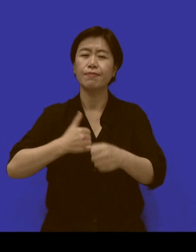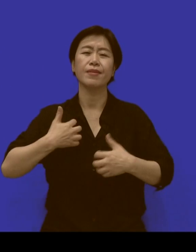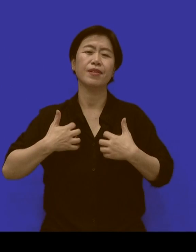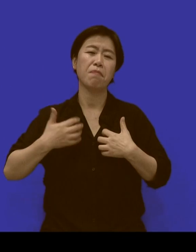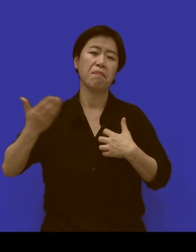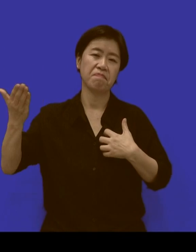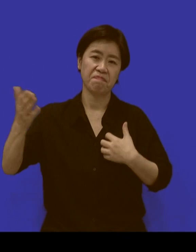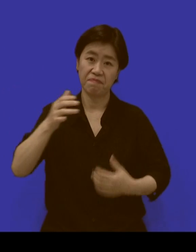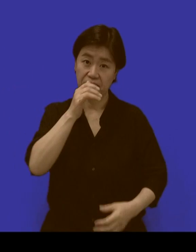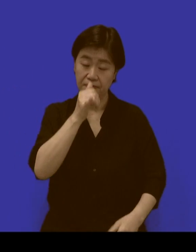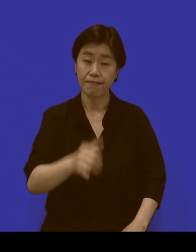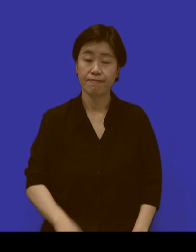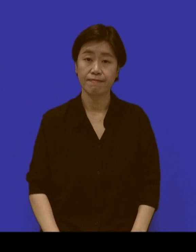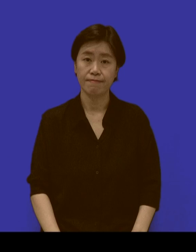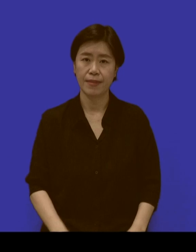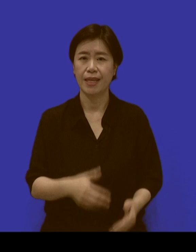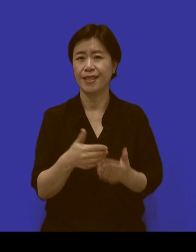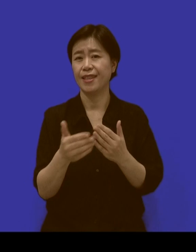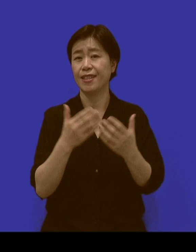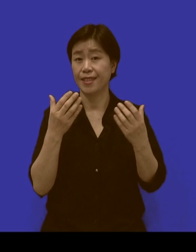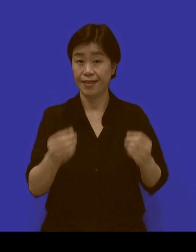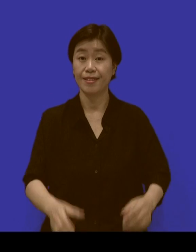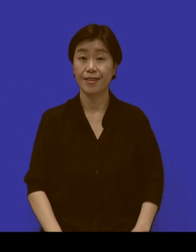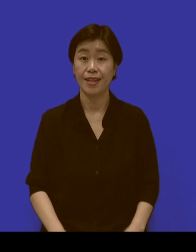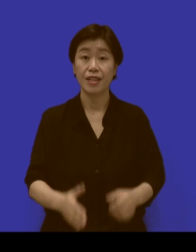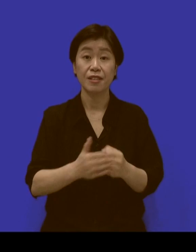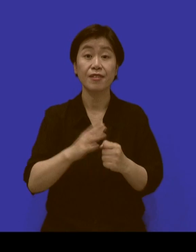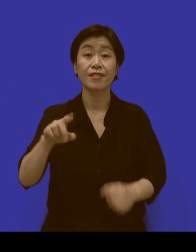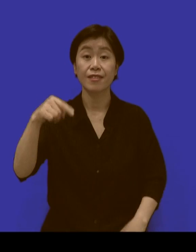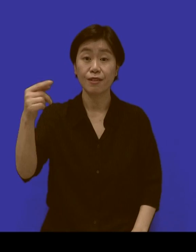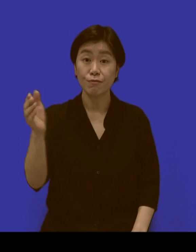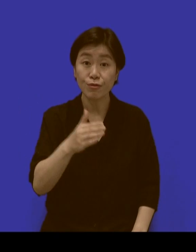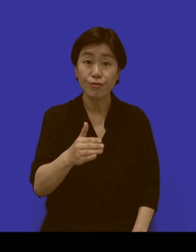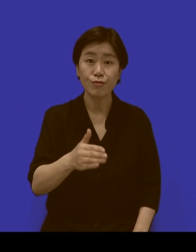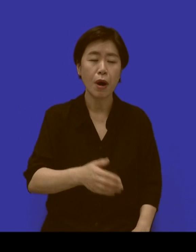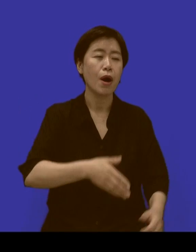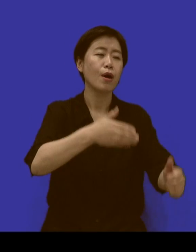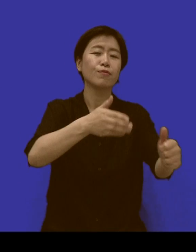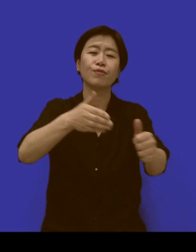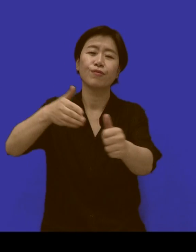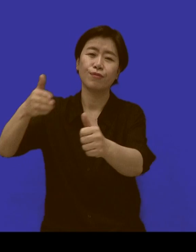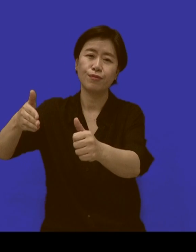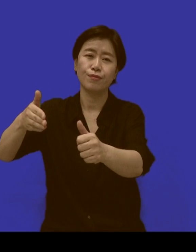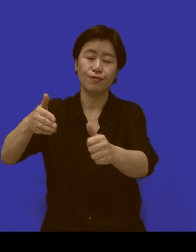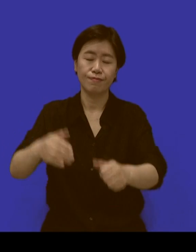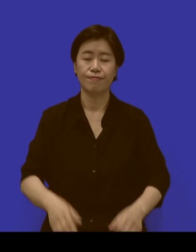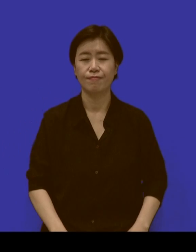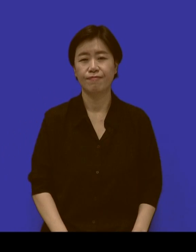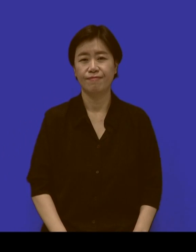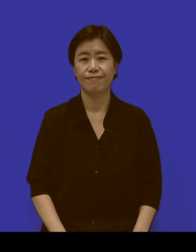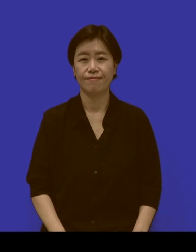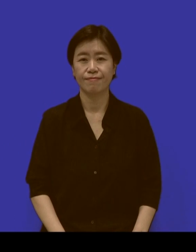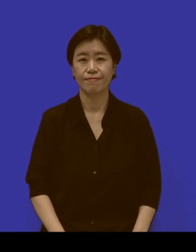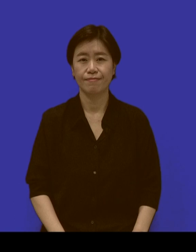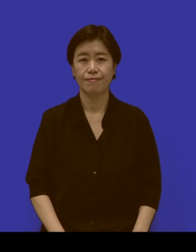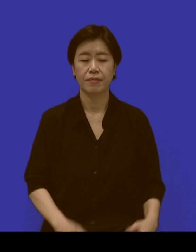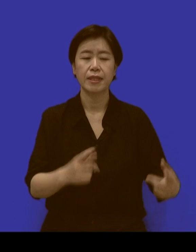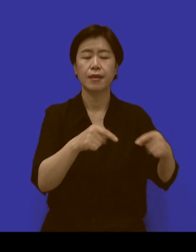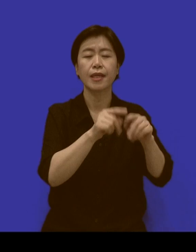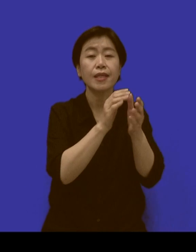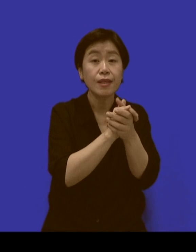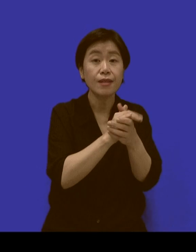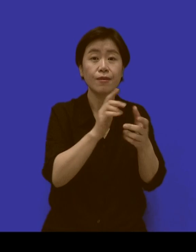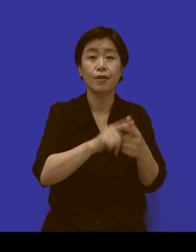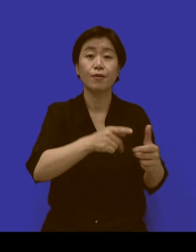많이 체험했고요. 저도 그래서 많이 권유를 해요. 이런 좋은 습관을 가졌으면